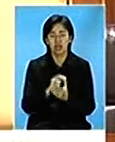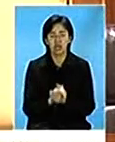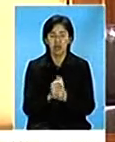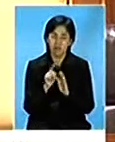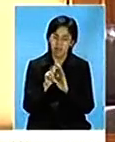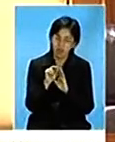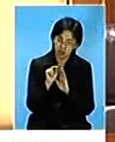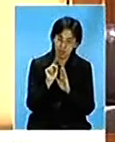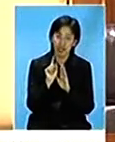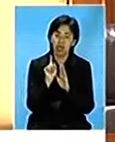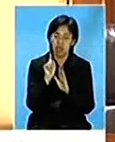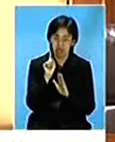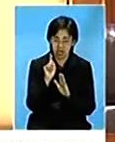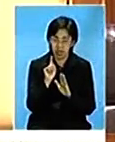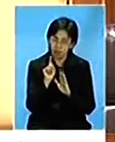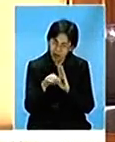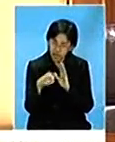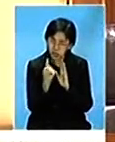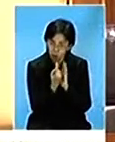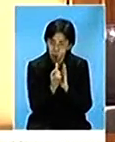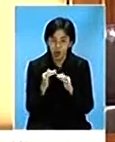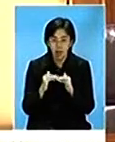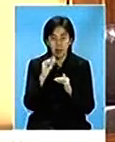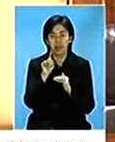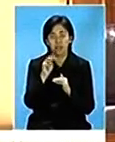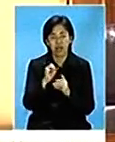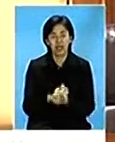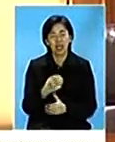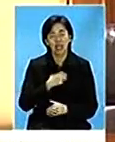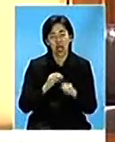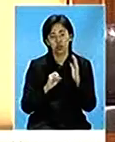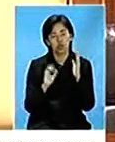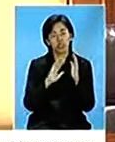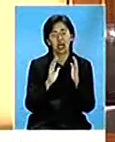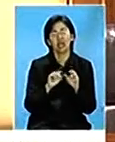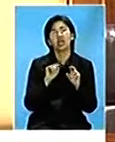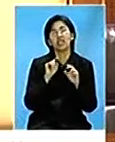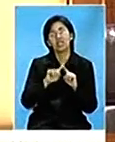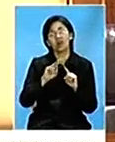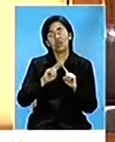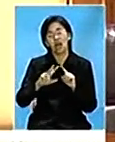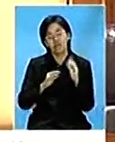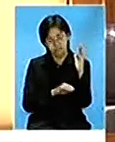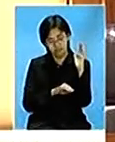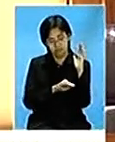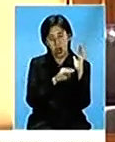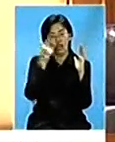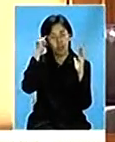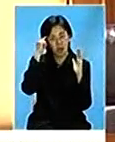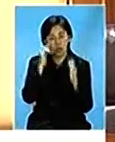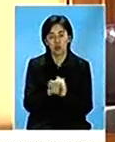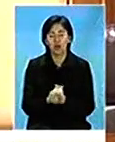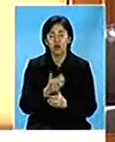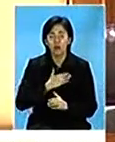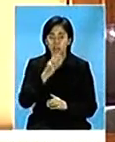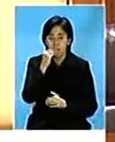ชั่วโมงนึงแต่น้ำก็ปรับขึ้นเพราะนั้นแทนที่เราจะไปเริ่มทดสอบได้ที่ศูนย์มันก็ไปทดสอบที่2ที่3ซึ่งผมยังไม่รู้รายละเอียดจริงๆนะครับว่าที่ผ